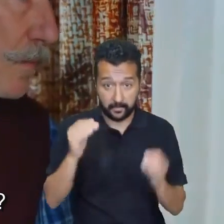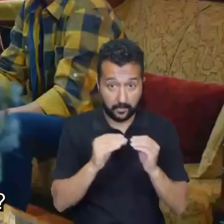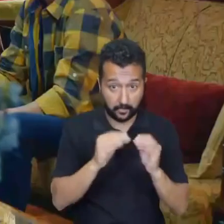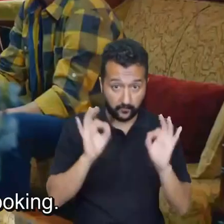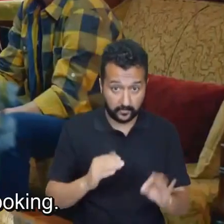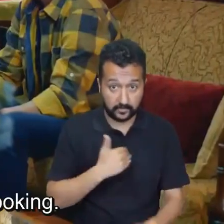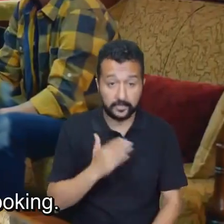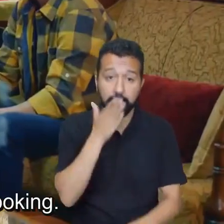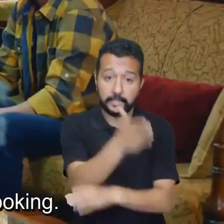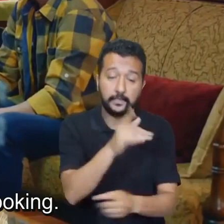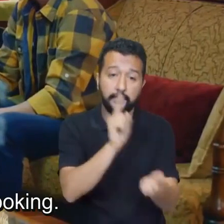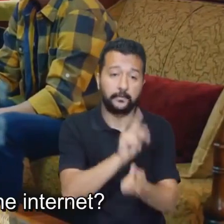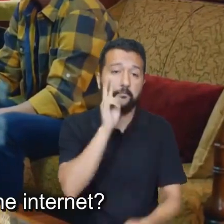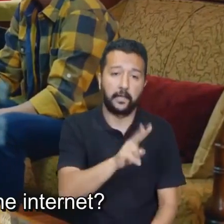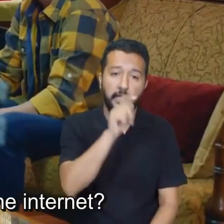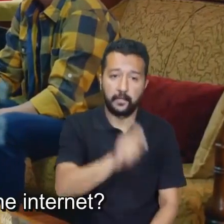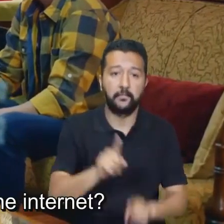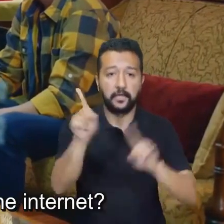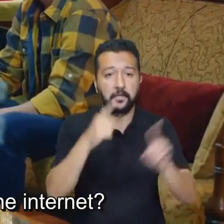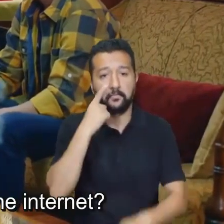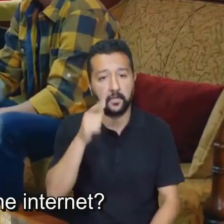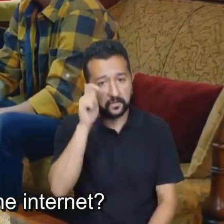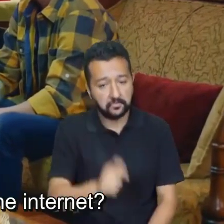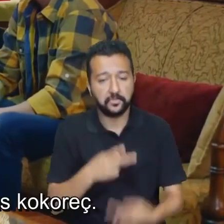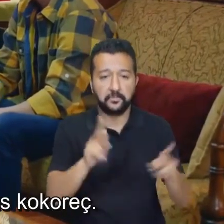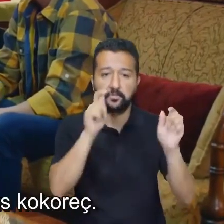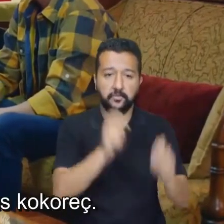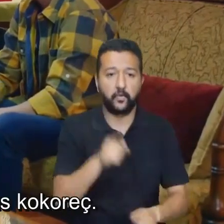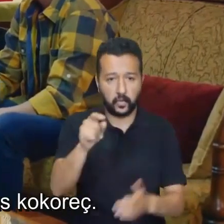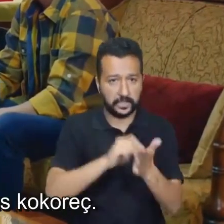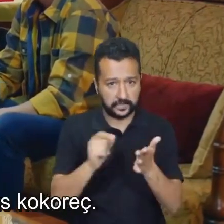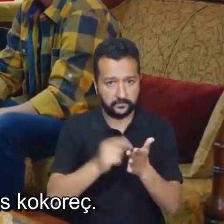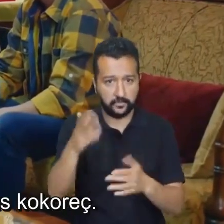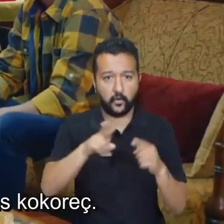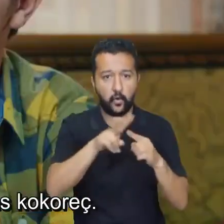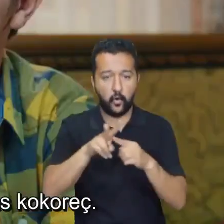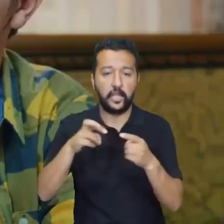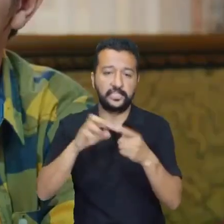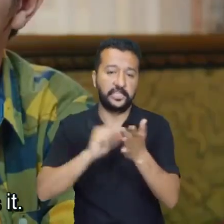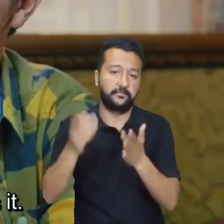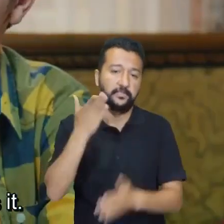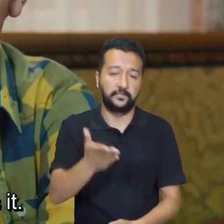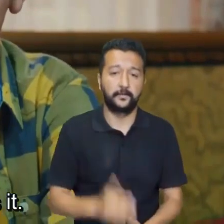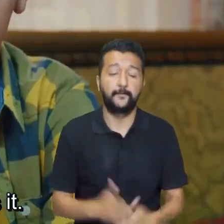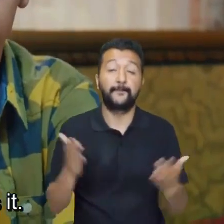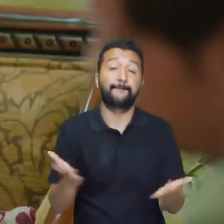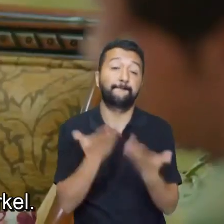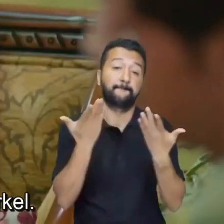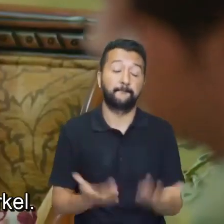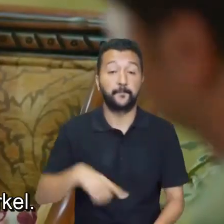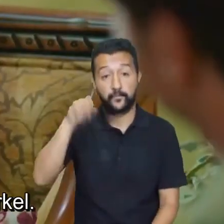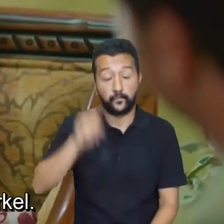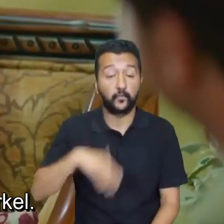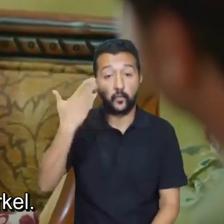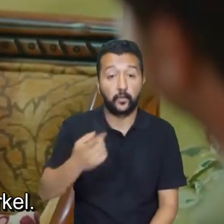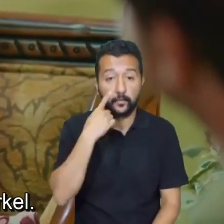kabahatim var ya? Git nereye bakıyorsan bak, internete mi bakacaksın, neye bakacaksın? Orada yazmış adam kokoreç diye. Yani neyse işte. Bir gün